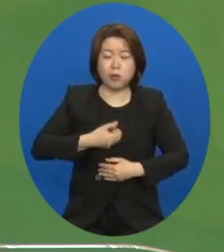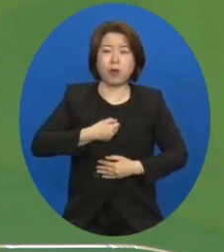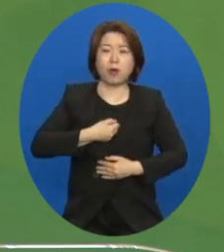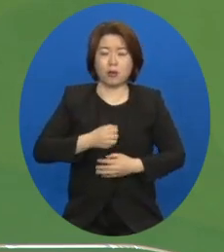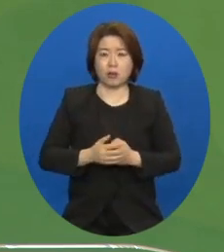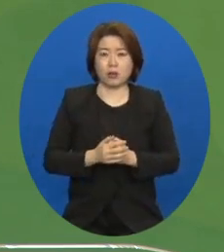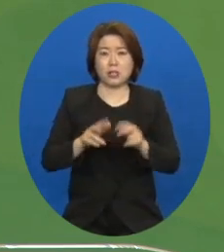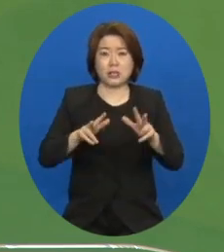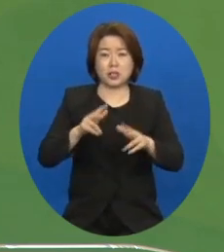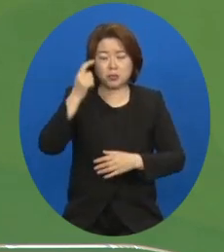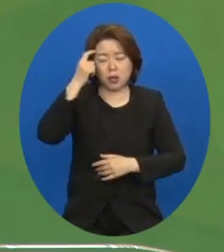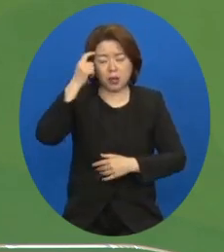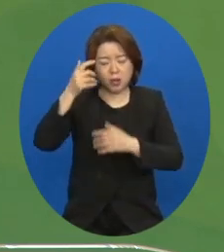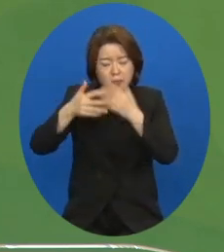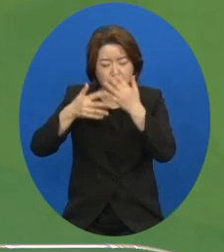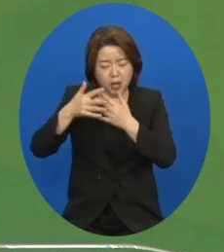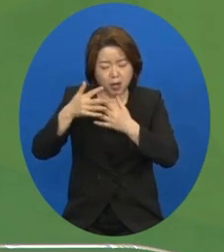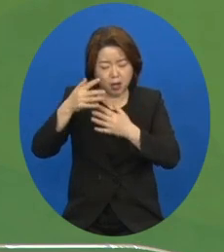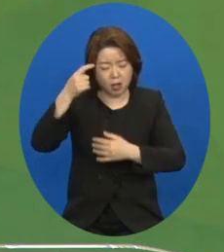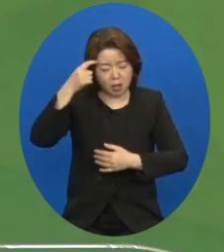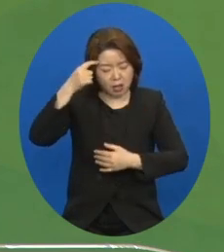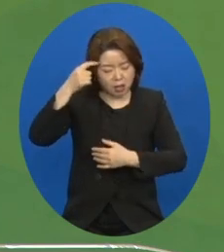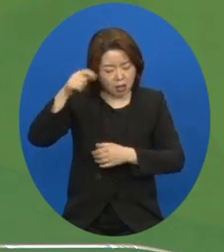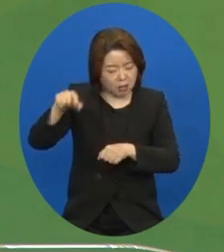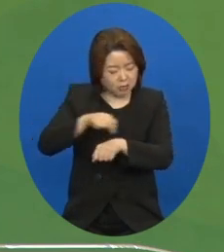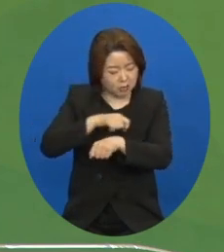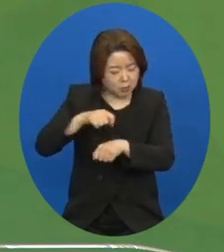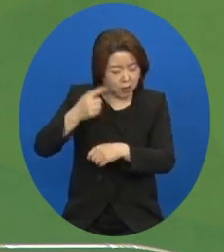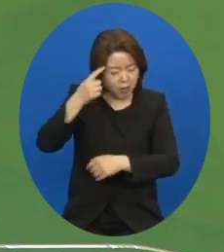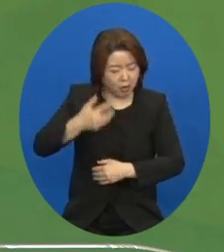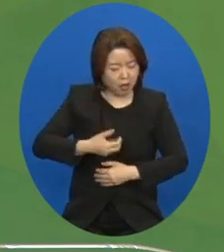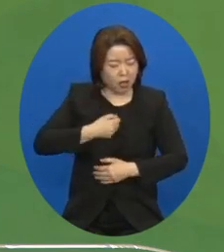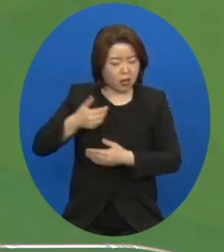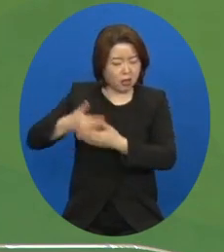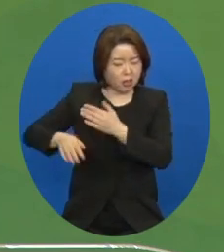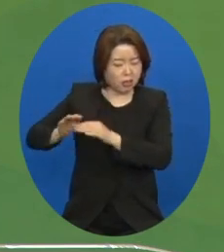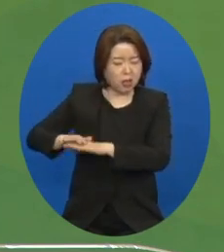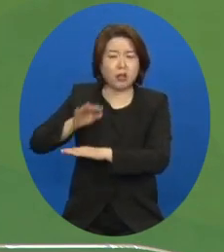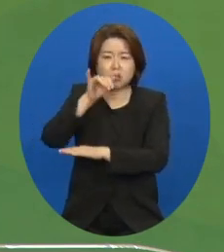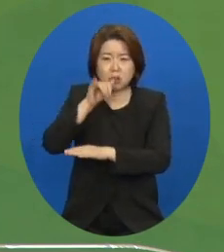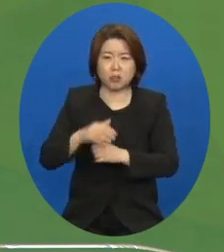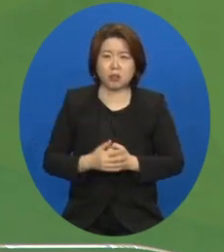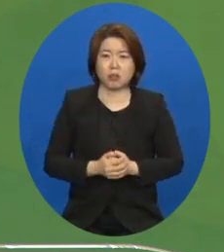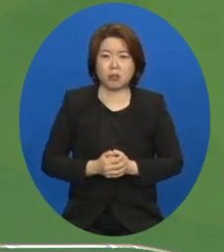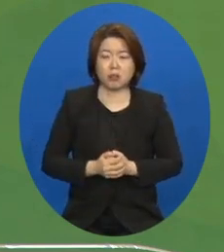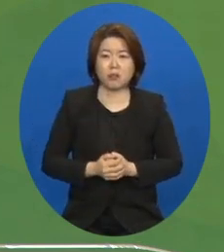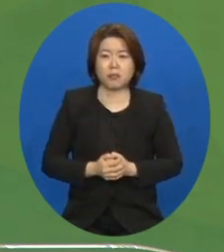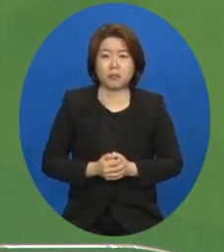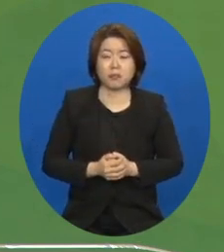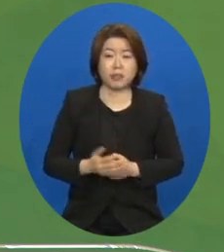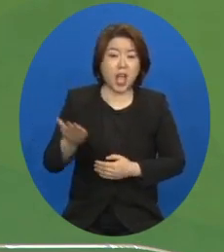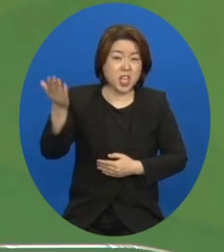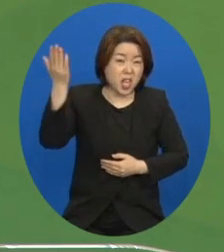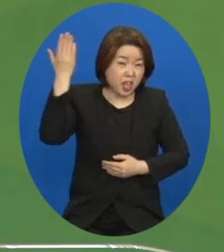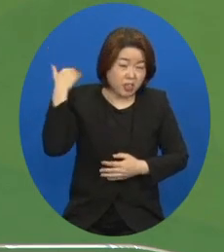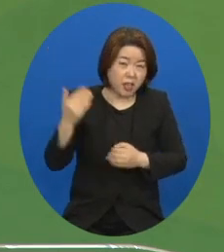지금도 그 영상이 마음에 저에게는 특별한 어떤 충격으로 와 닿는 것이 그